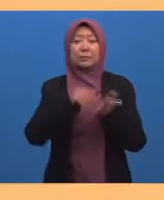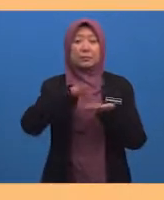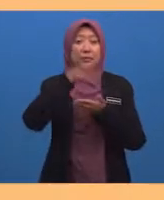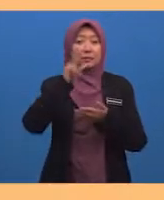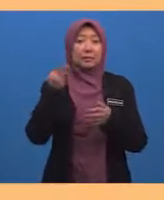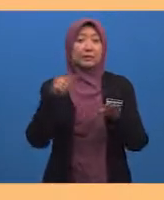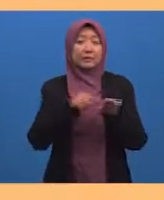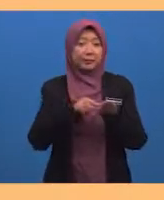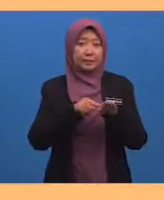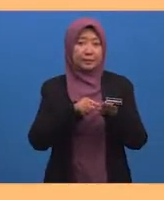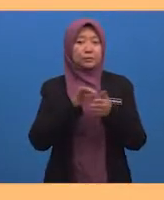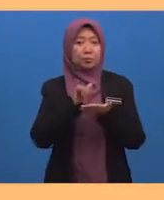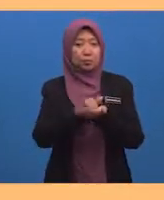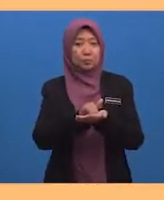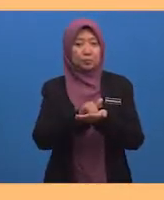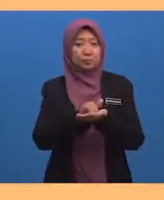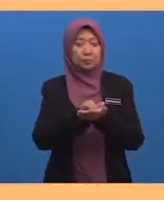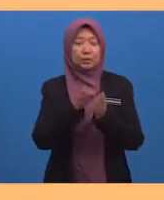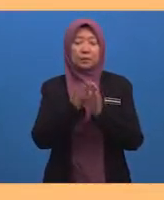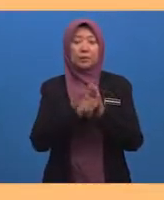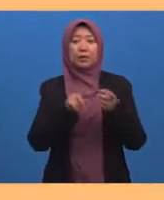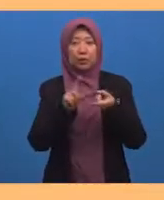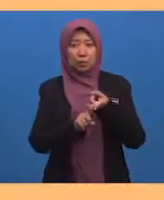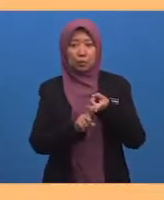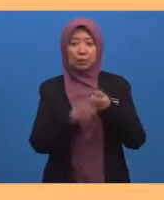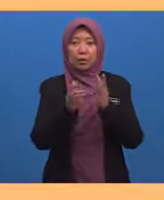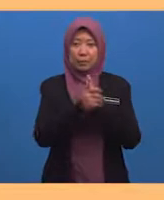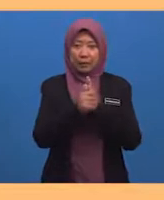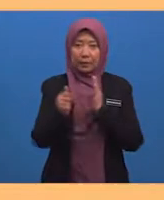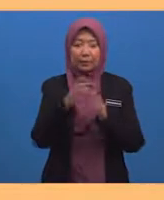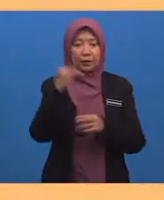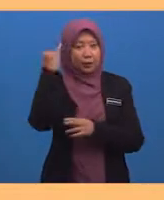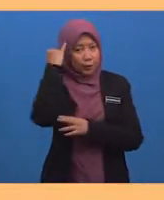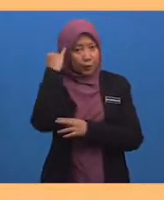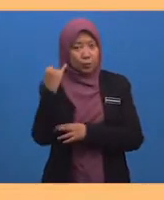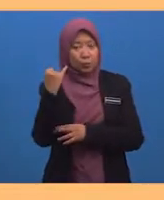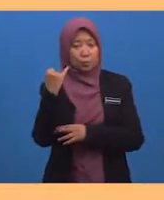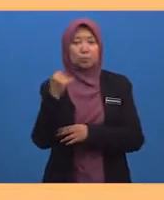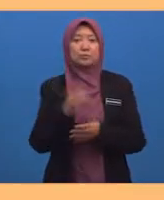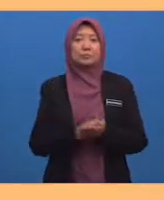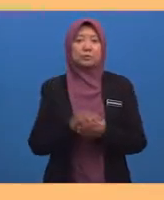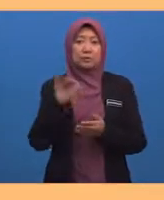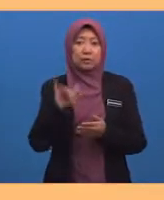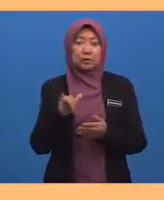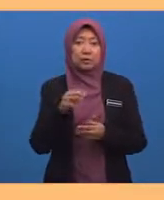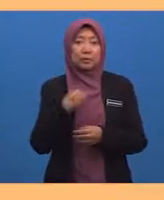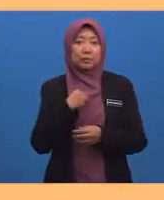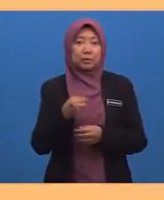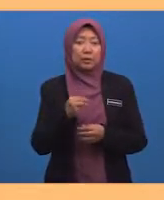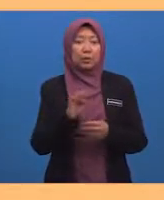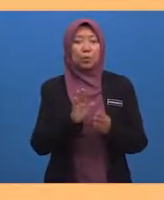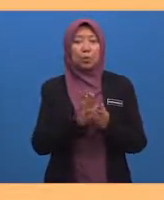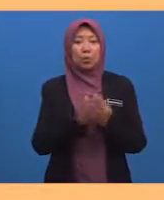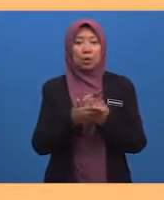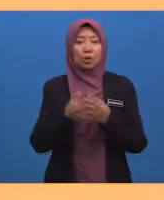Pembelajaran di Rangkang bergantung kepada kemahiran dan keilmuan yang dimiliki oleh tenaga